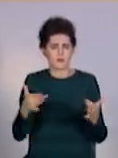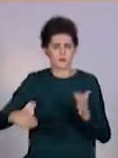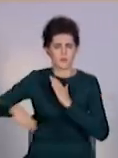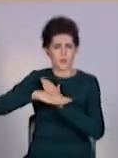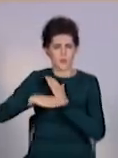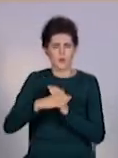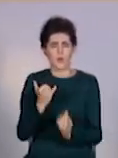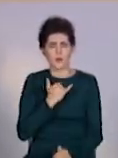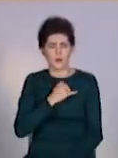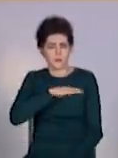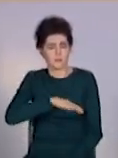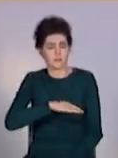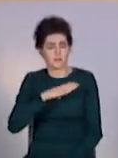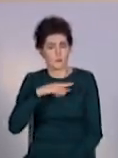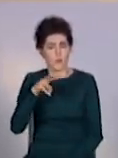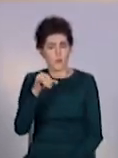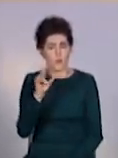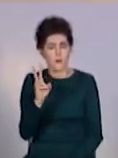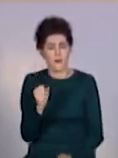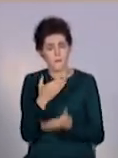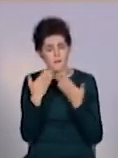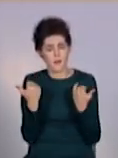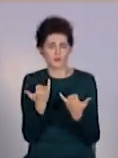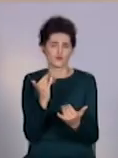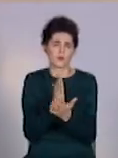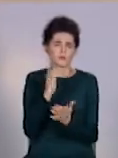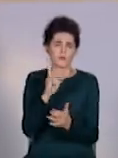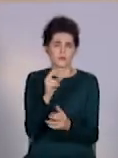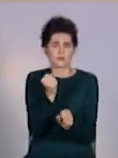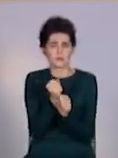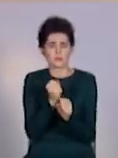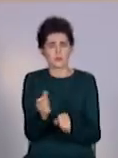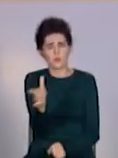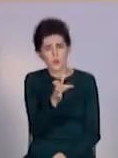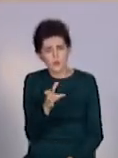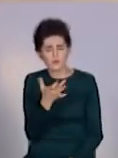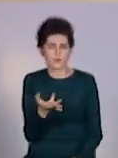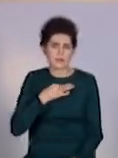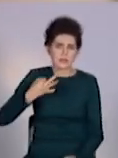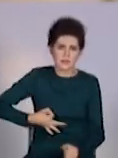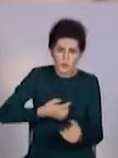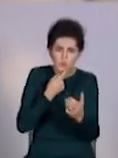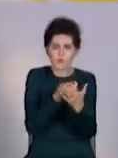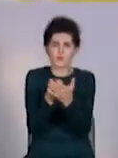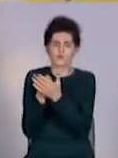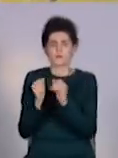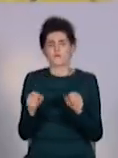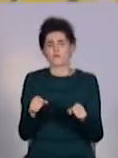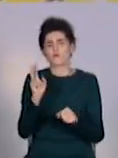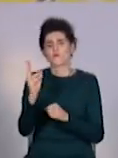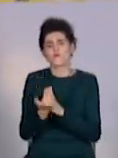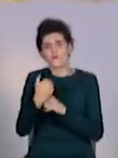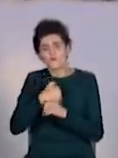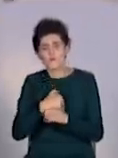я муки не було. А тепер я напеку оладушек. Будемо з сином кушати. Любу угощу всіх, хто буде у мене. Цей